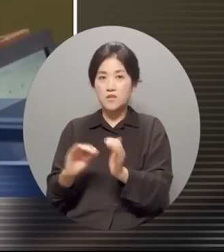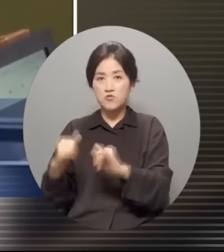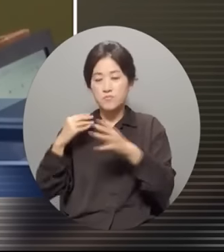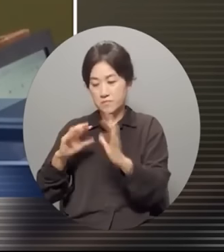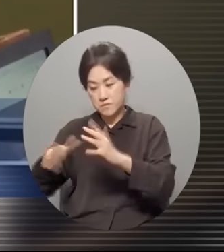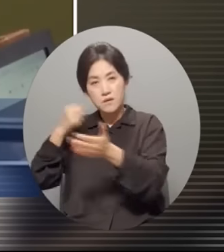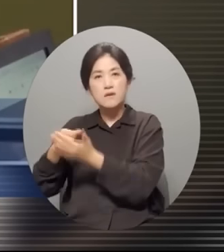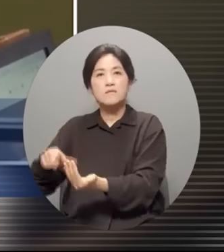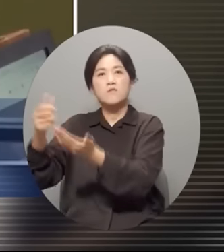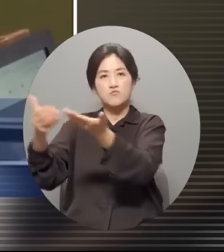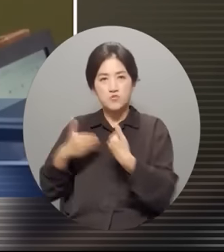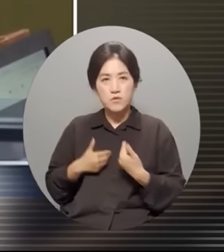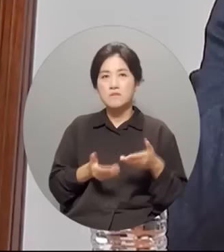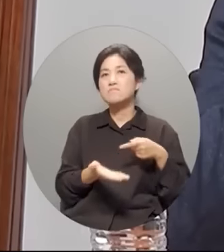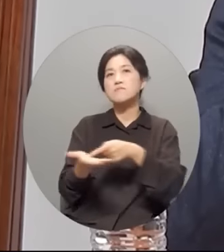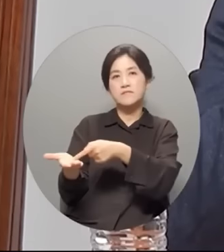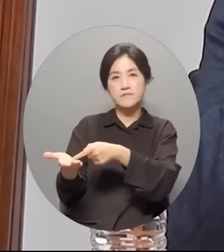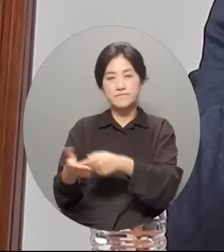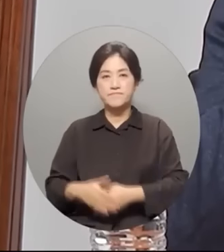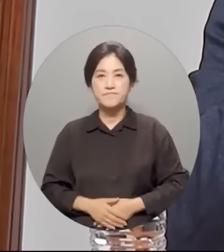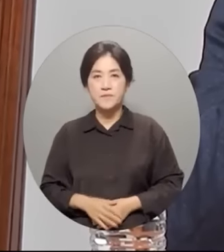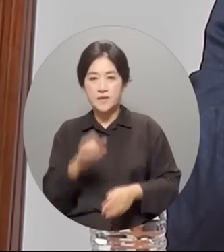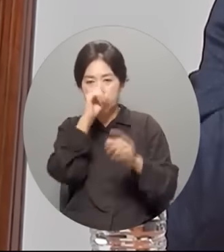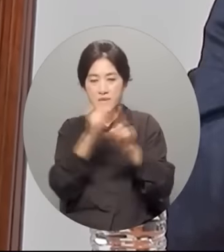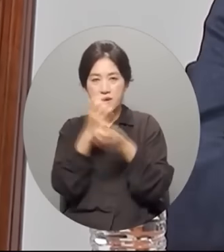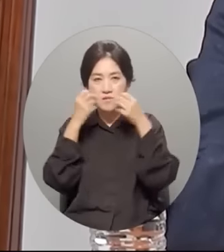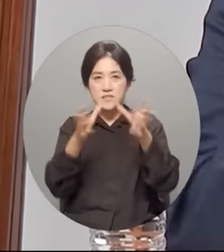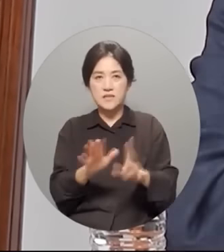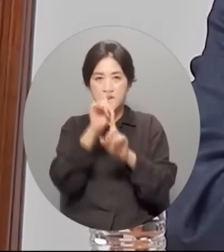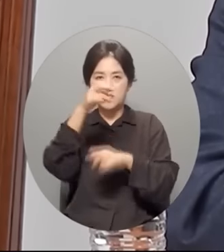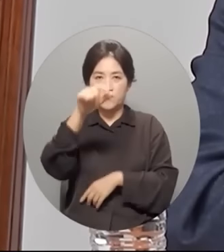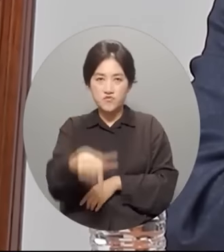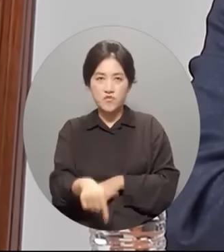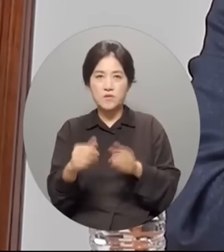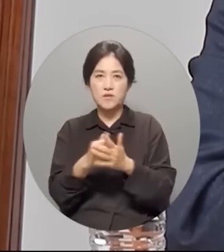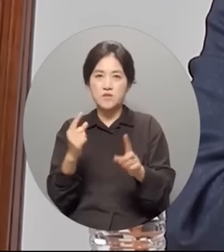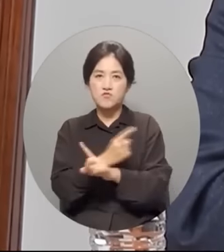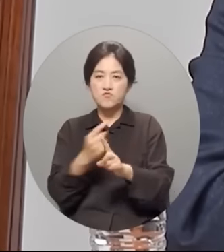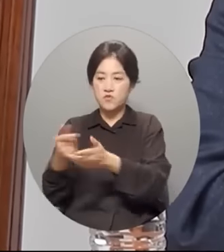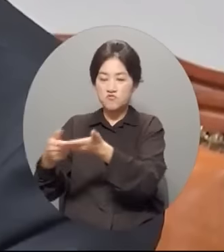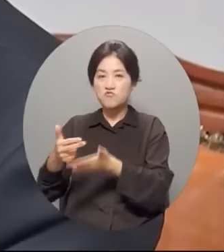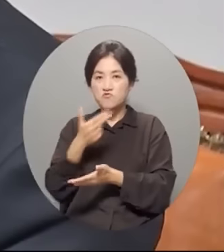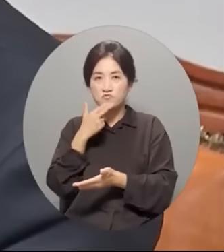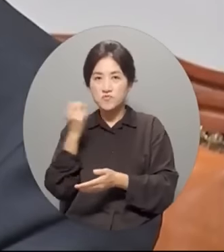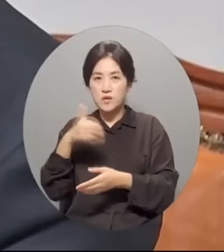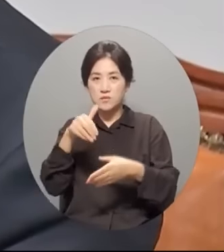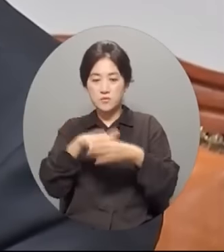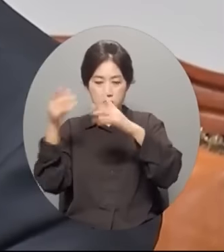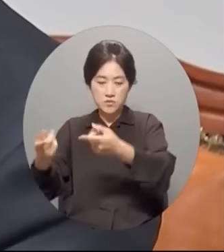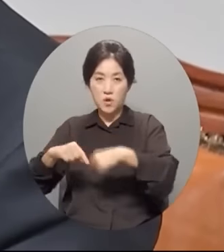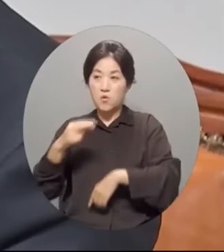당론으로 채택하시라는 건데 개혁신당 이준석 의원도 수정안을 제안하지 않고 제 의결에도